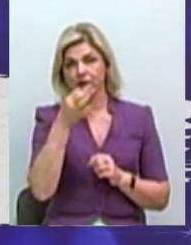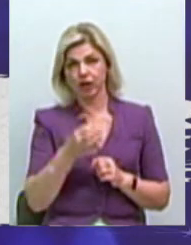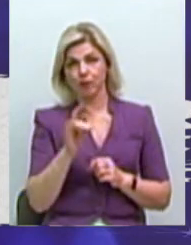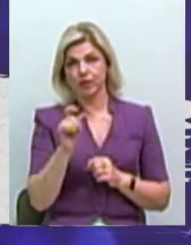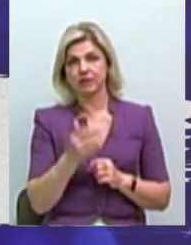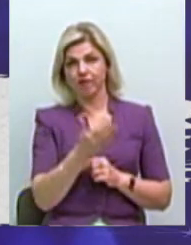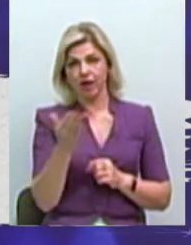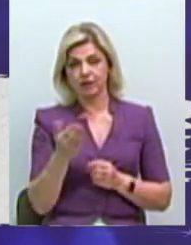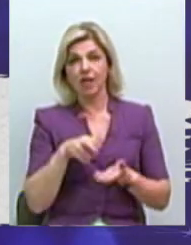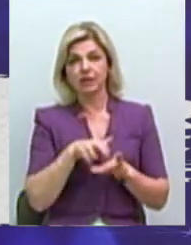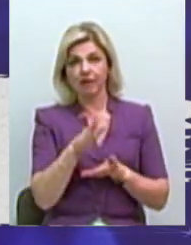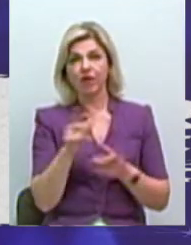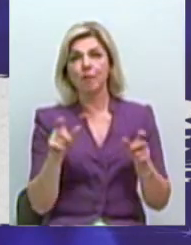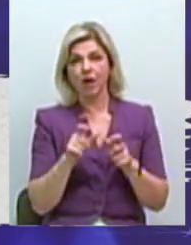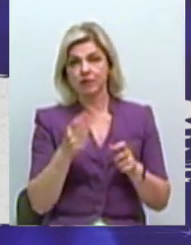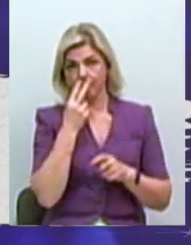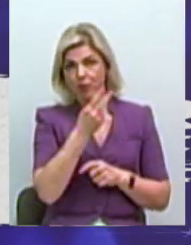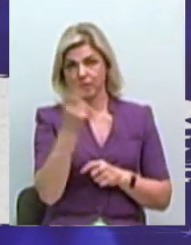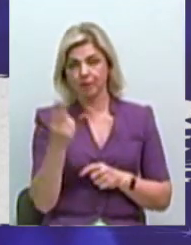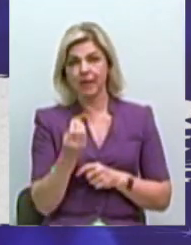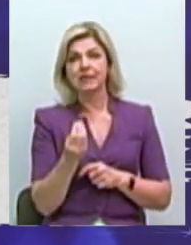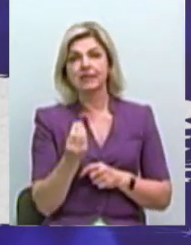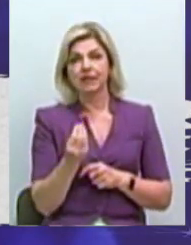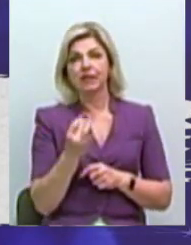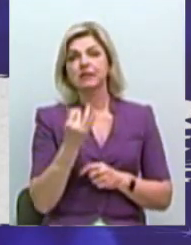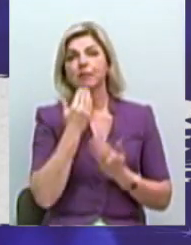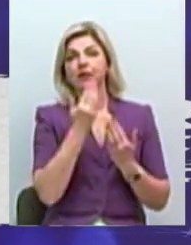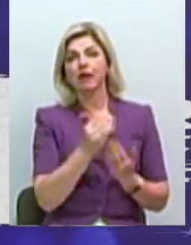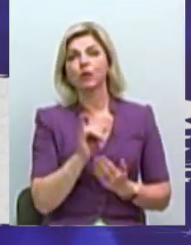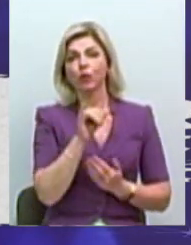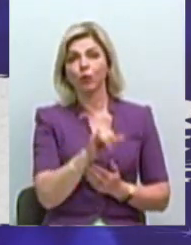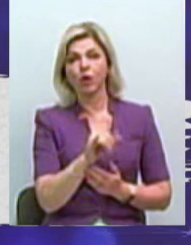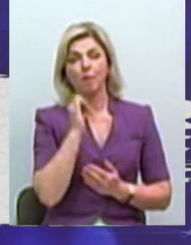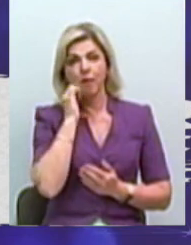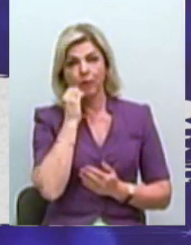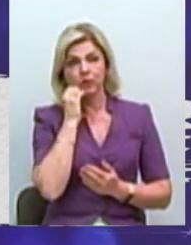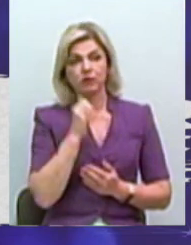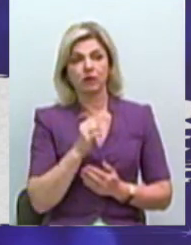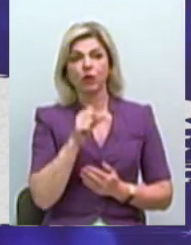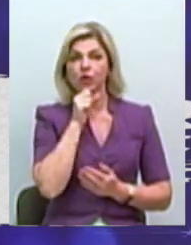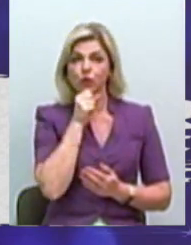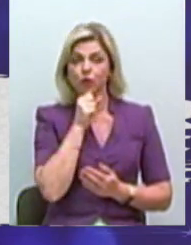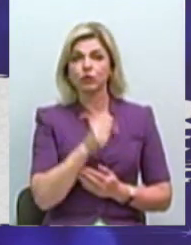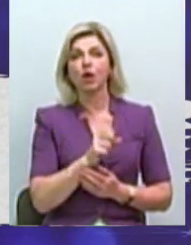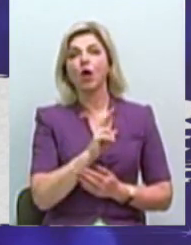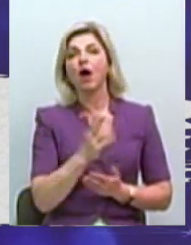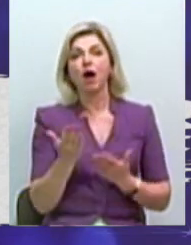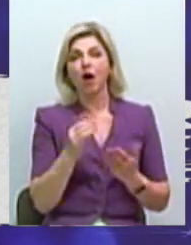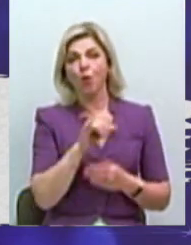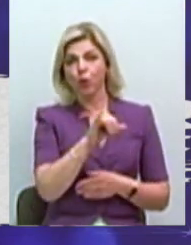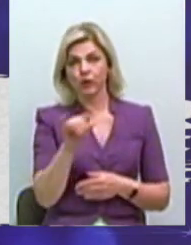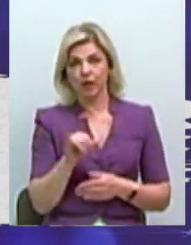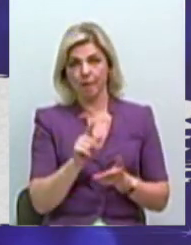магазин, подивіться на ціни, спитайте у бабусь, у дідусів, яка у них пенсія.